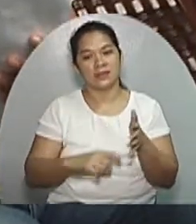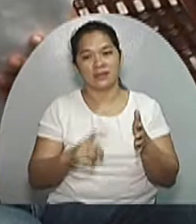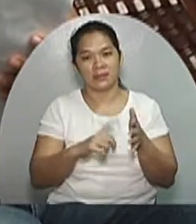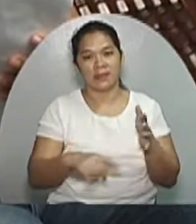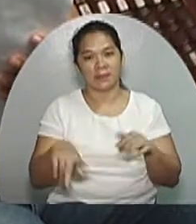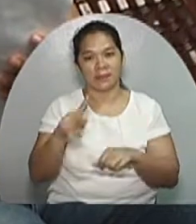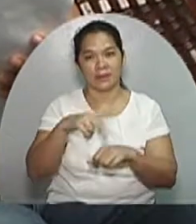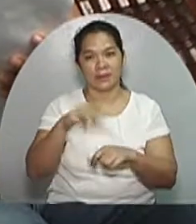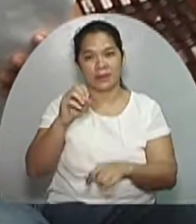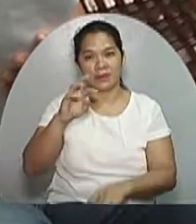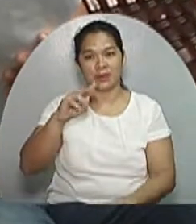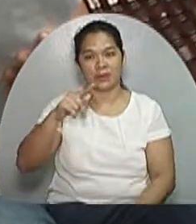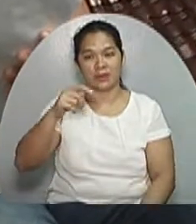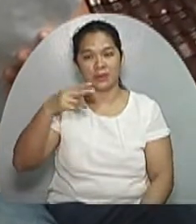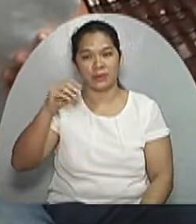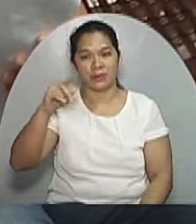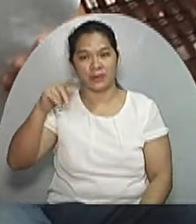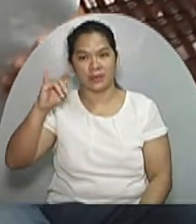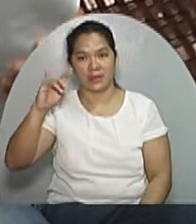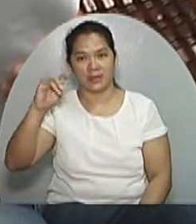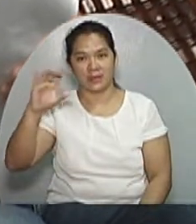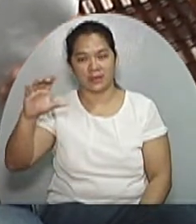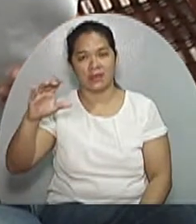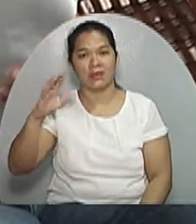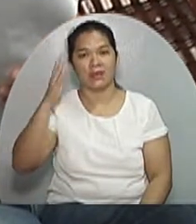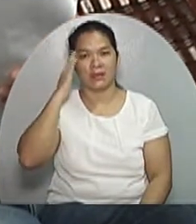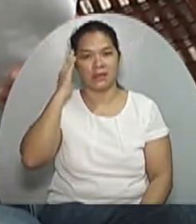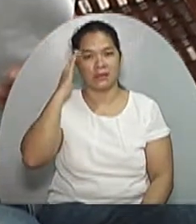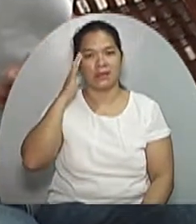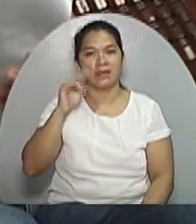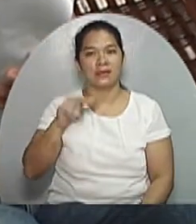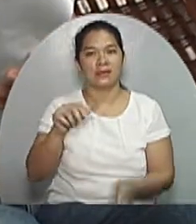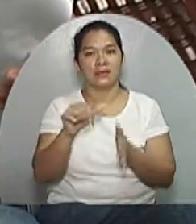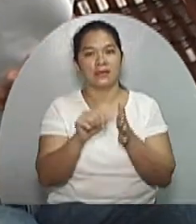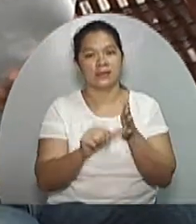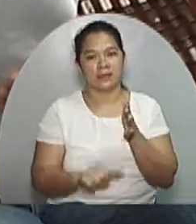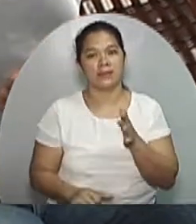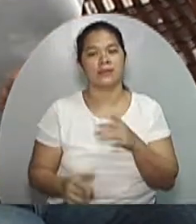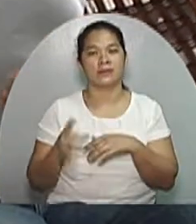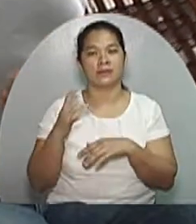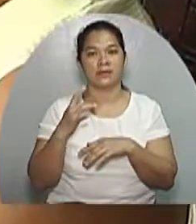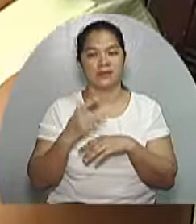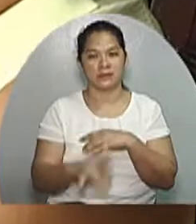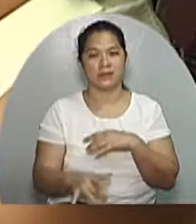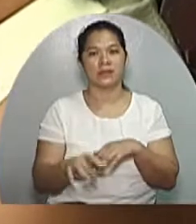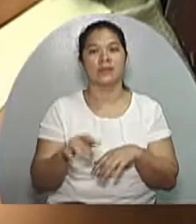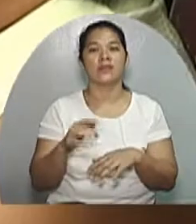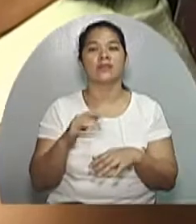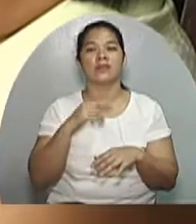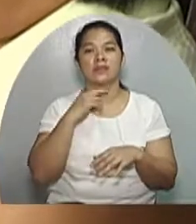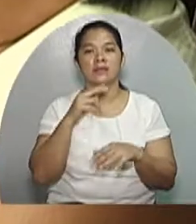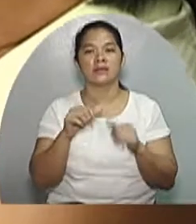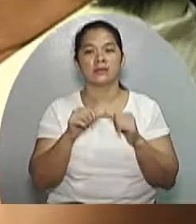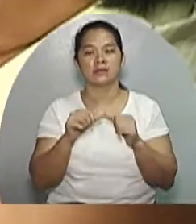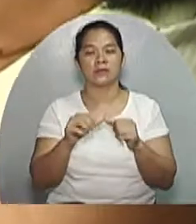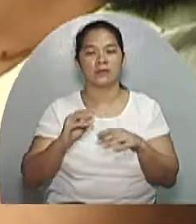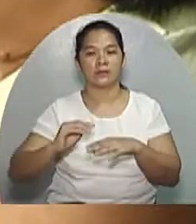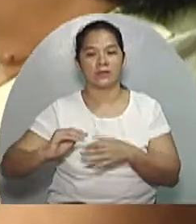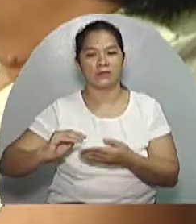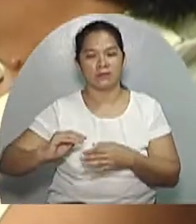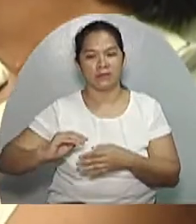kalagayan ni Marian sa Philippine Orthopedic, dito nila nalaman na kailangan na itong operahan agad-agad para hindi na